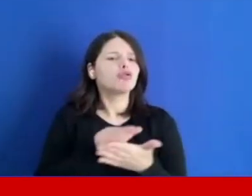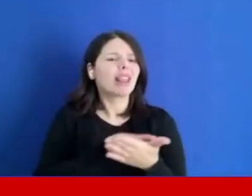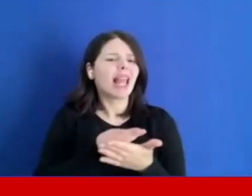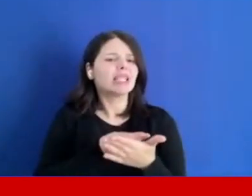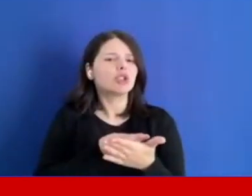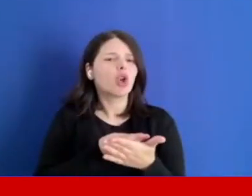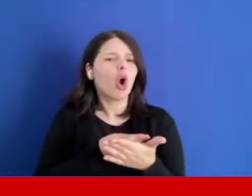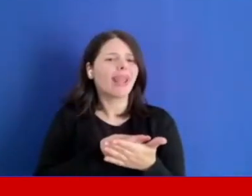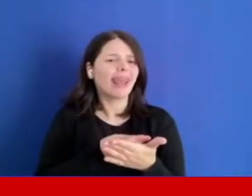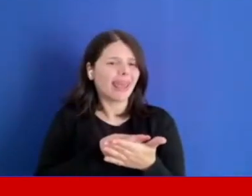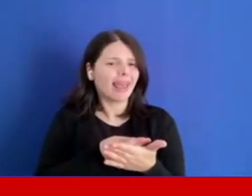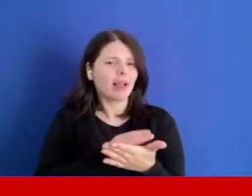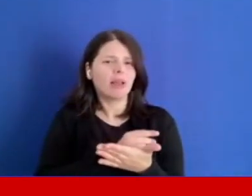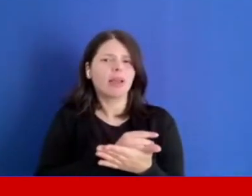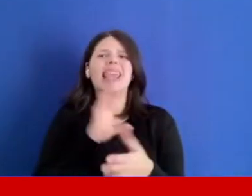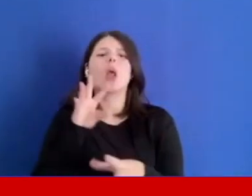inclusione.